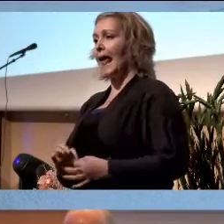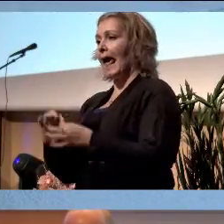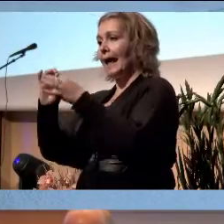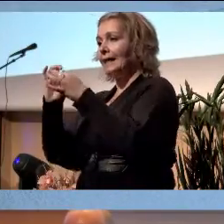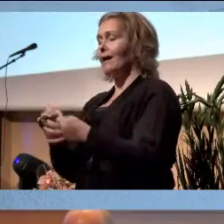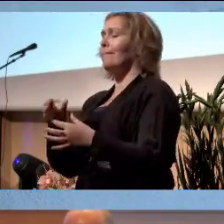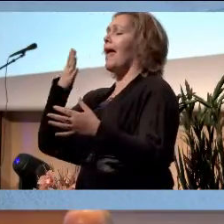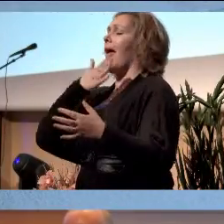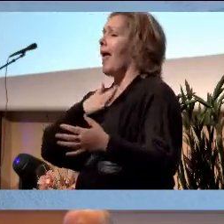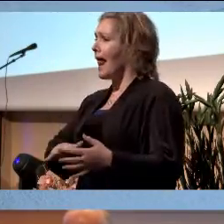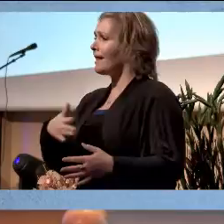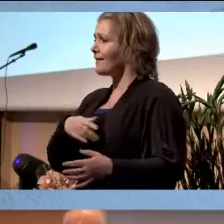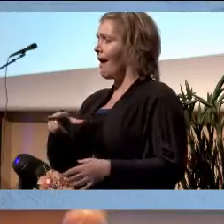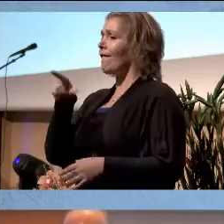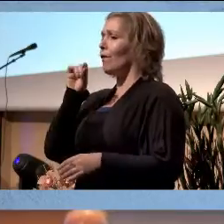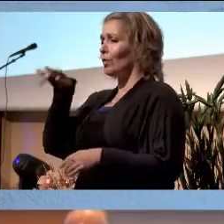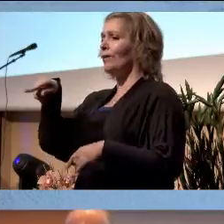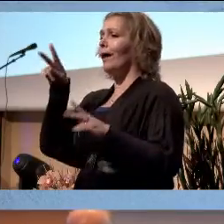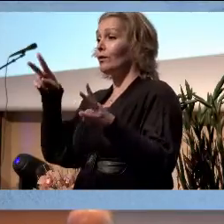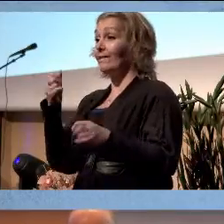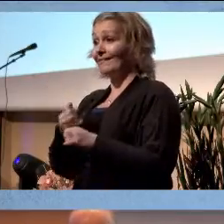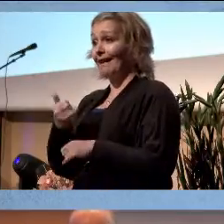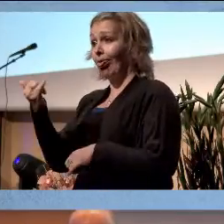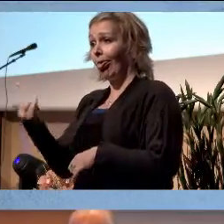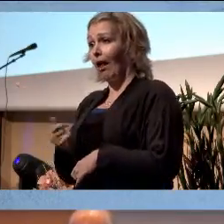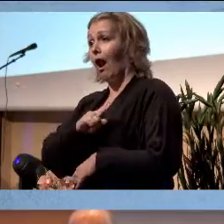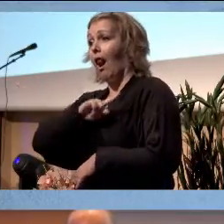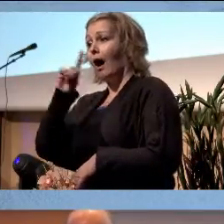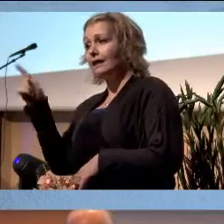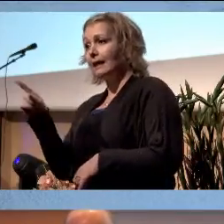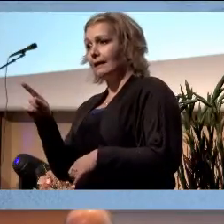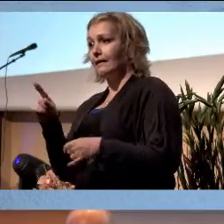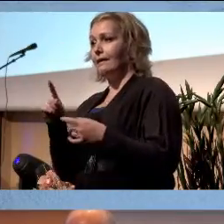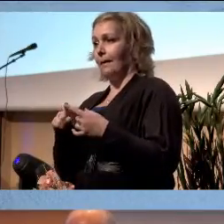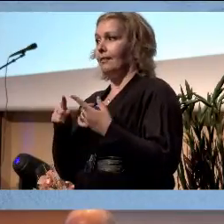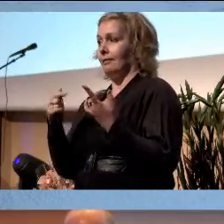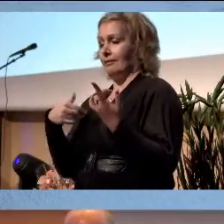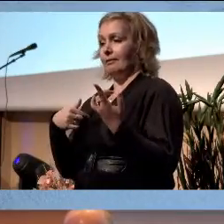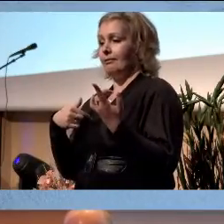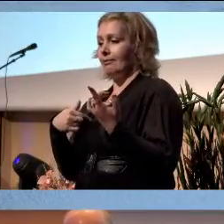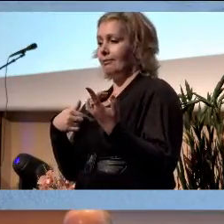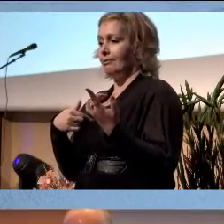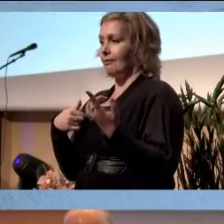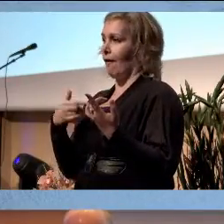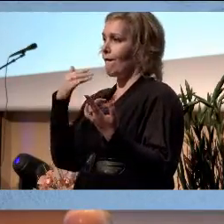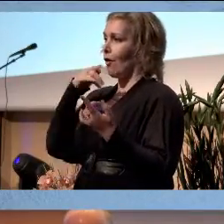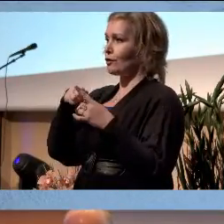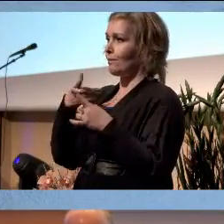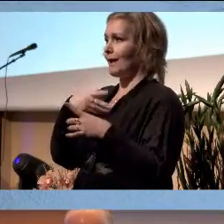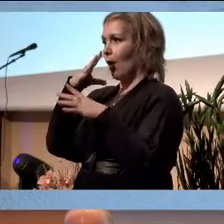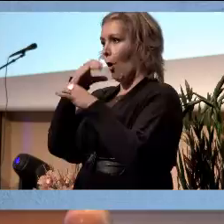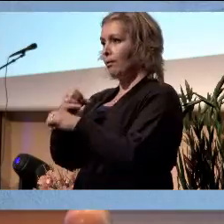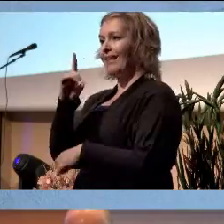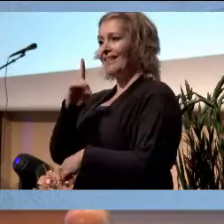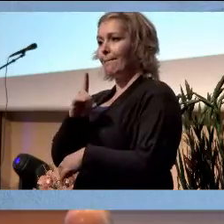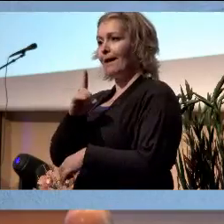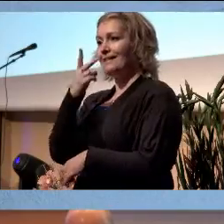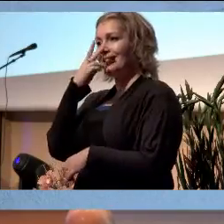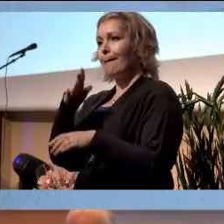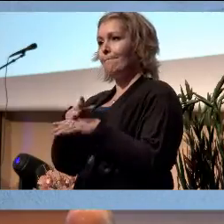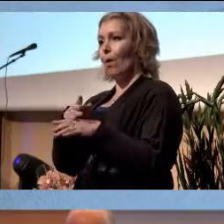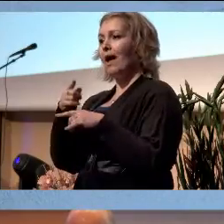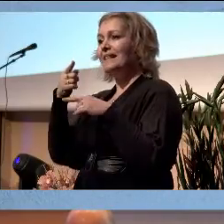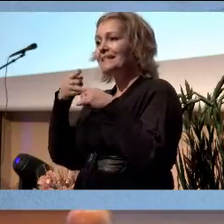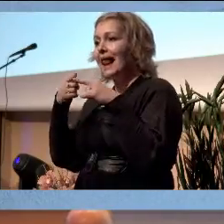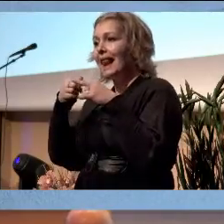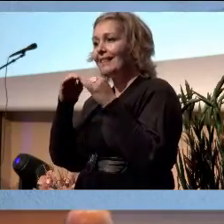funnet ut det også. Det tok ganske lang tid. Jeg har jo hatt diabetes lenge, og folk som er opptatt av diabetes, de ser på